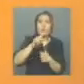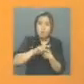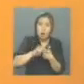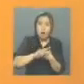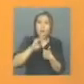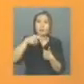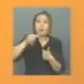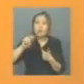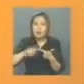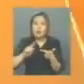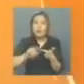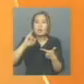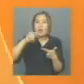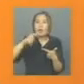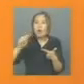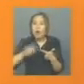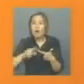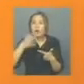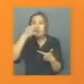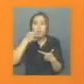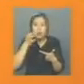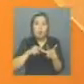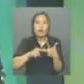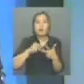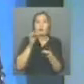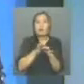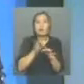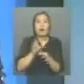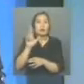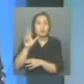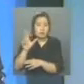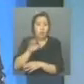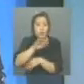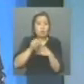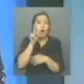Chemical Top Thai Oilปตท.และธนาคารกสิกรไทยและนี่ก็คือทั้งหมดของข่าวเศรษ